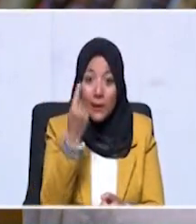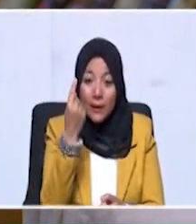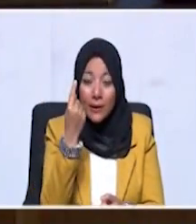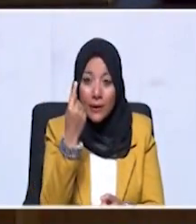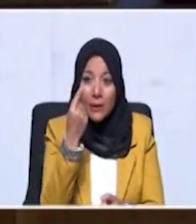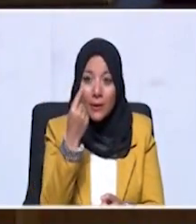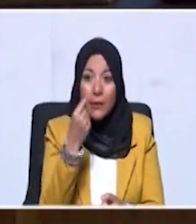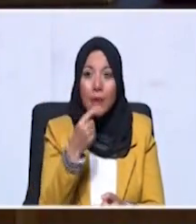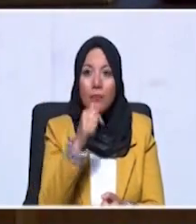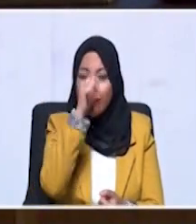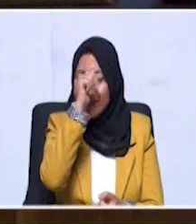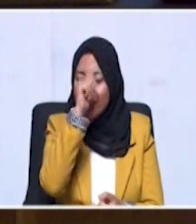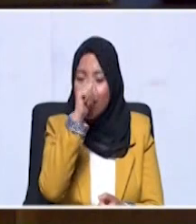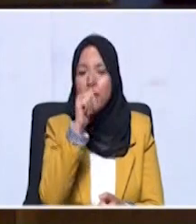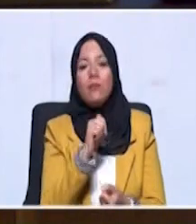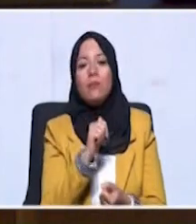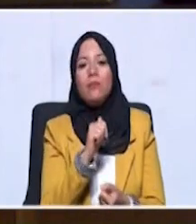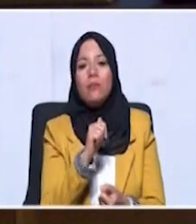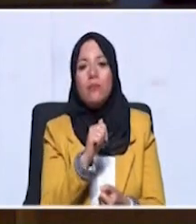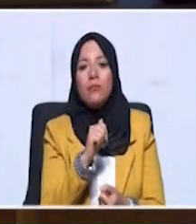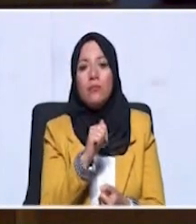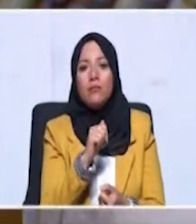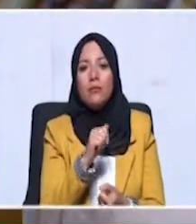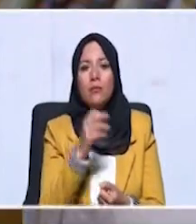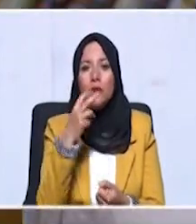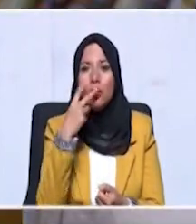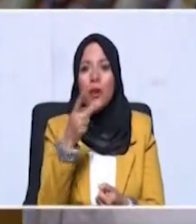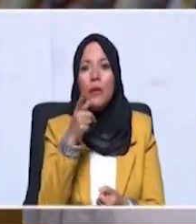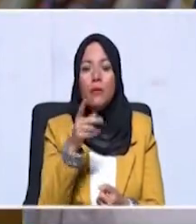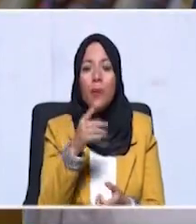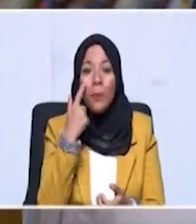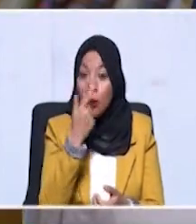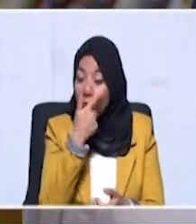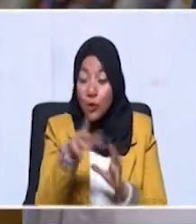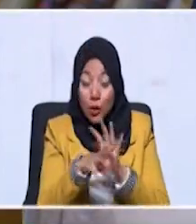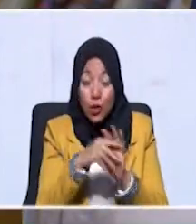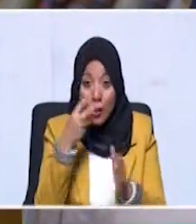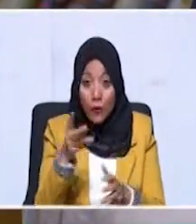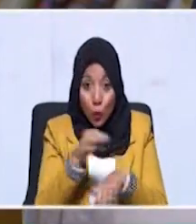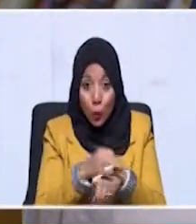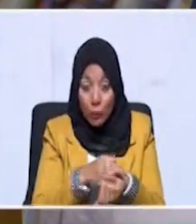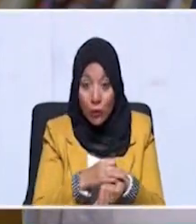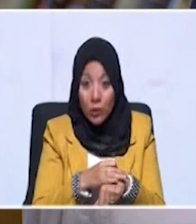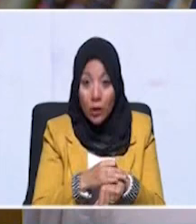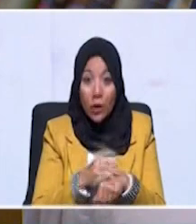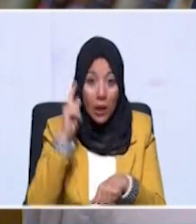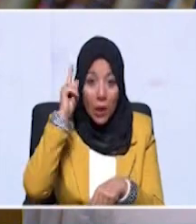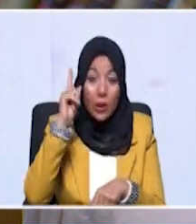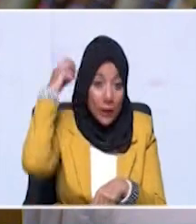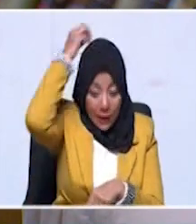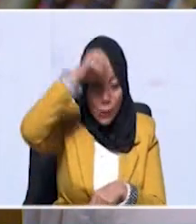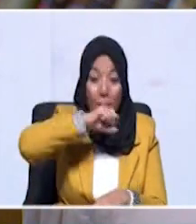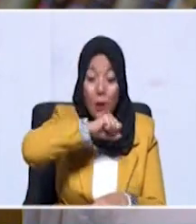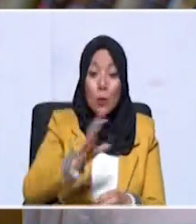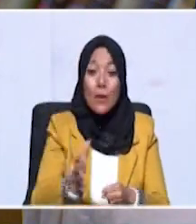لمشرك ومشاحن احسنتم الا لمشرك ومشاحن شايف يا دكتور ربنا سبحانه وتعالى ازاي سيدنا النبي صلى الله عليه وسلم وهو